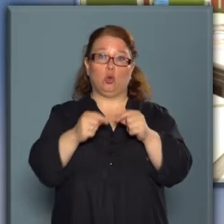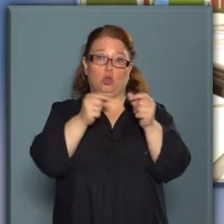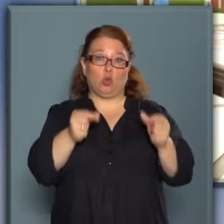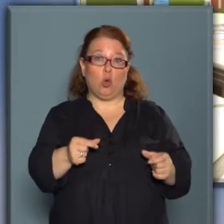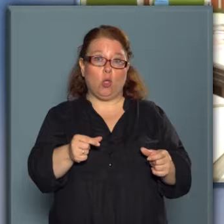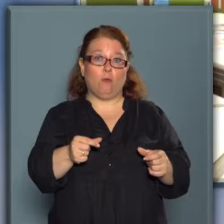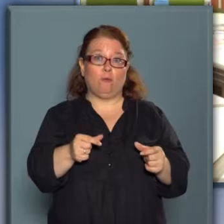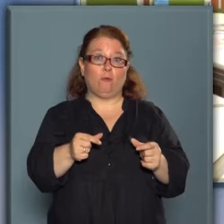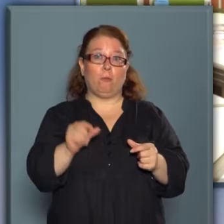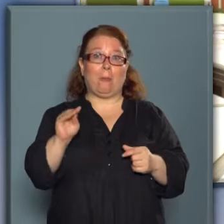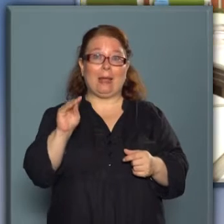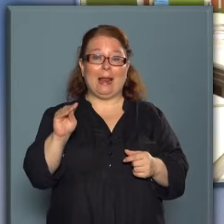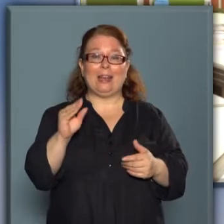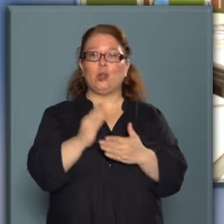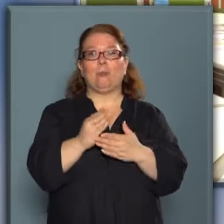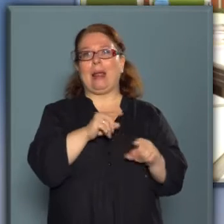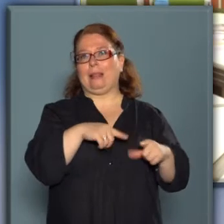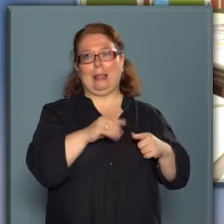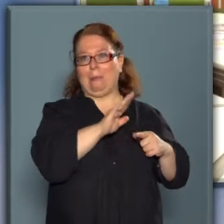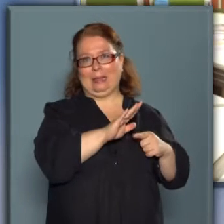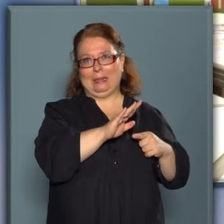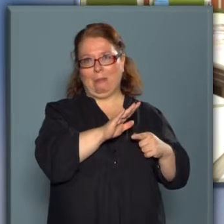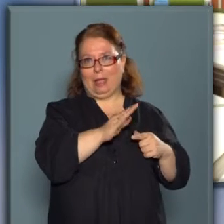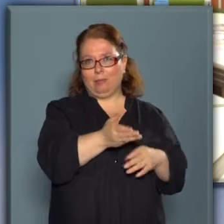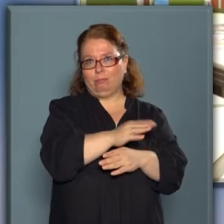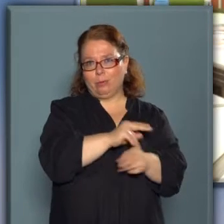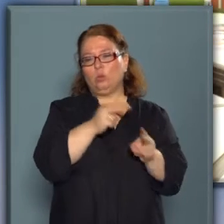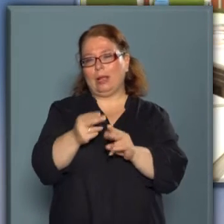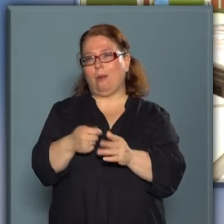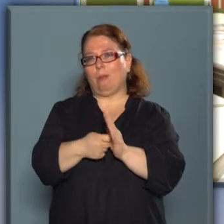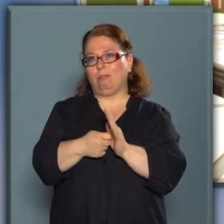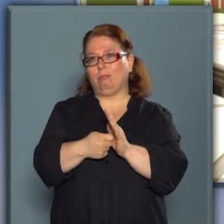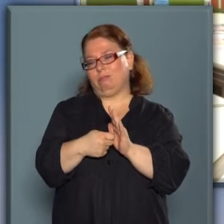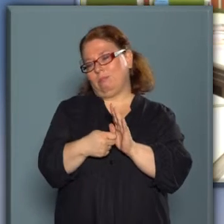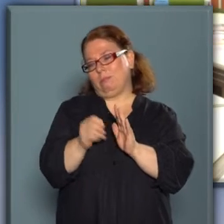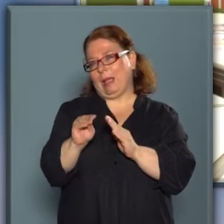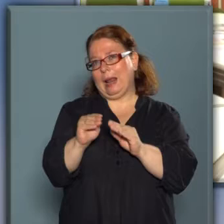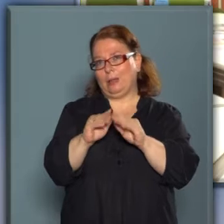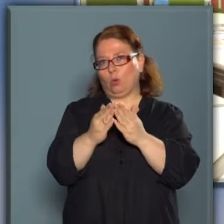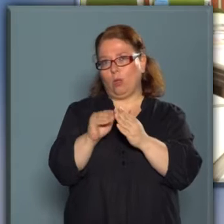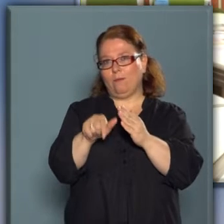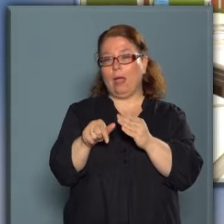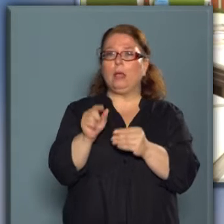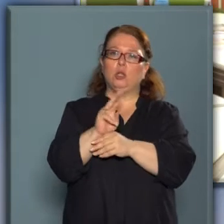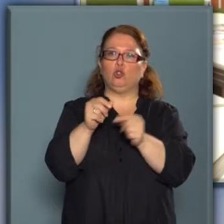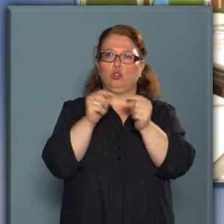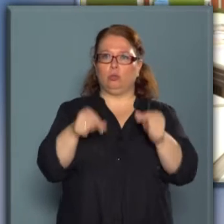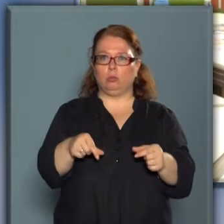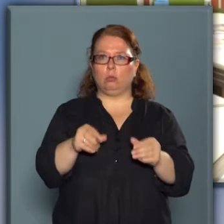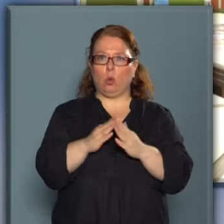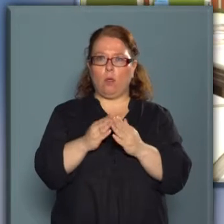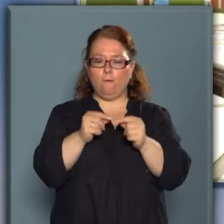könyv megjelentét azt már nem érhette meg, a könyvet, egy kis könyvet a